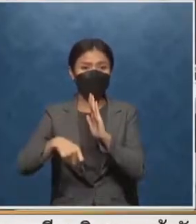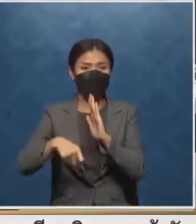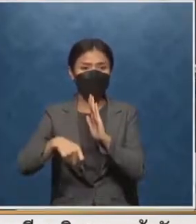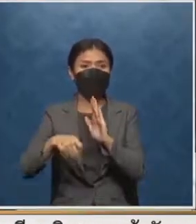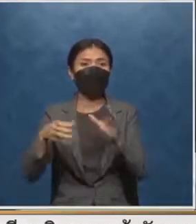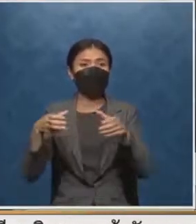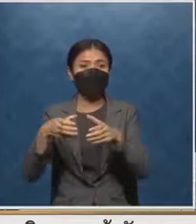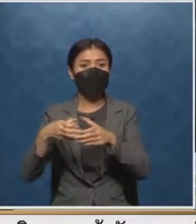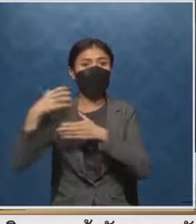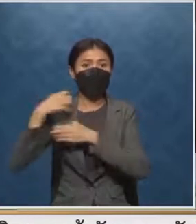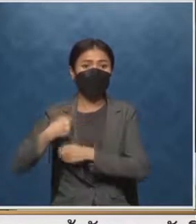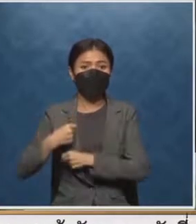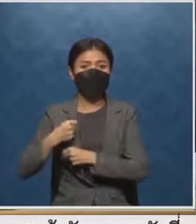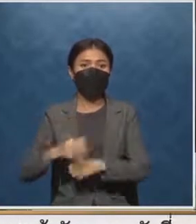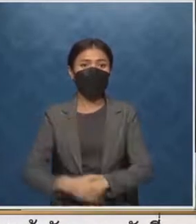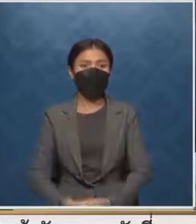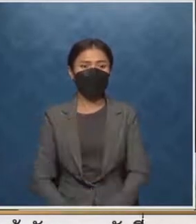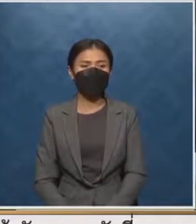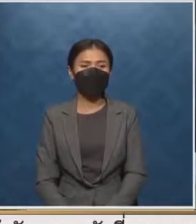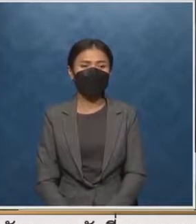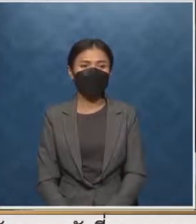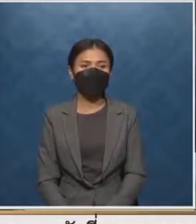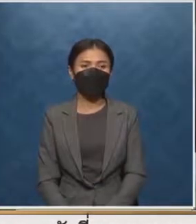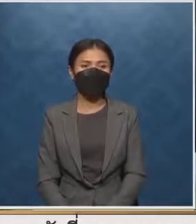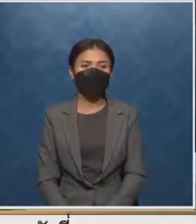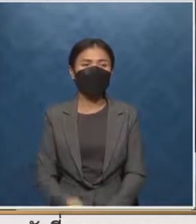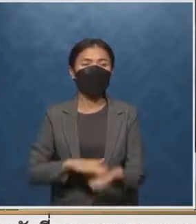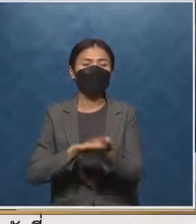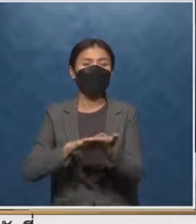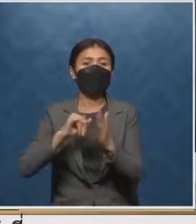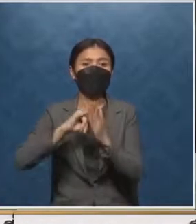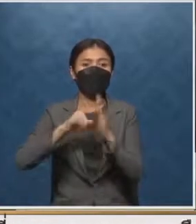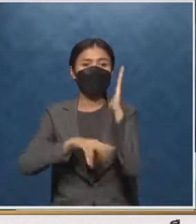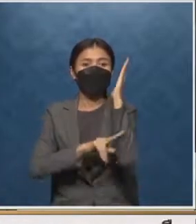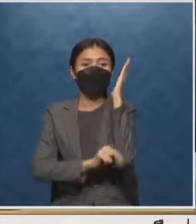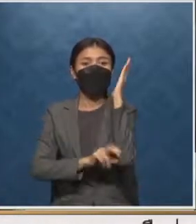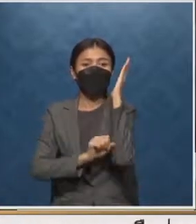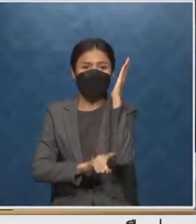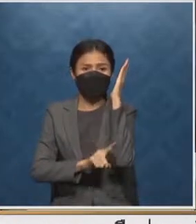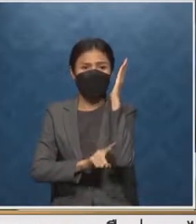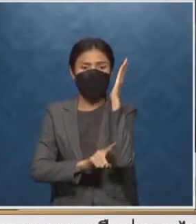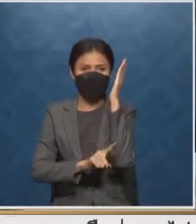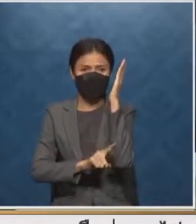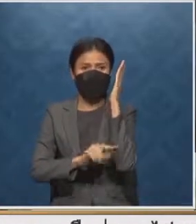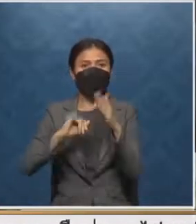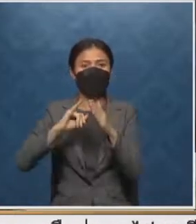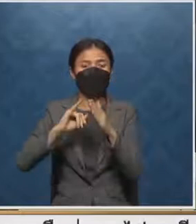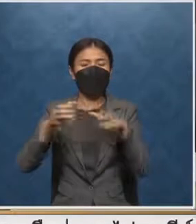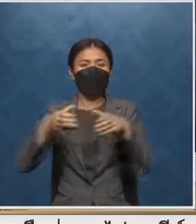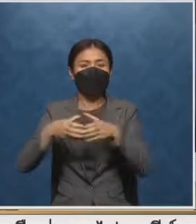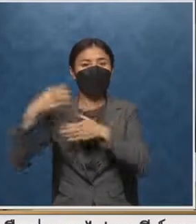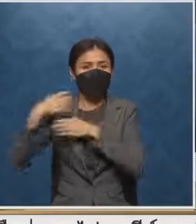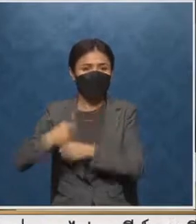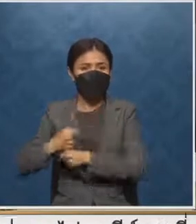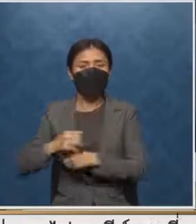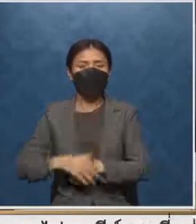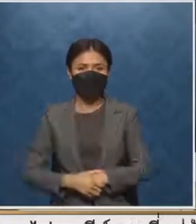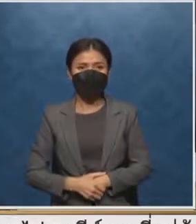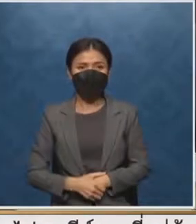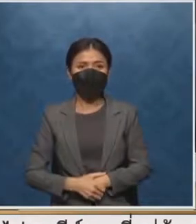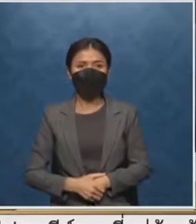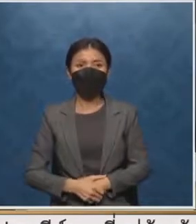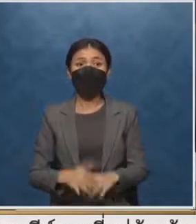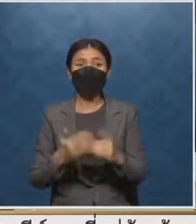ตย์ก่อนอื่นผมต้องขออนุญาตชื่นชมกองทุนพัฒนาสื่อปลอดภัยและสร้างสรรค์นะครับ